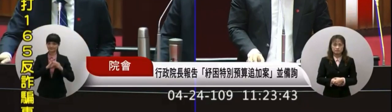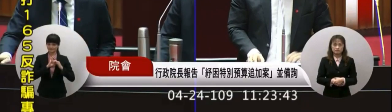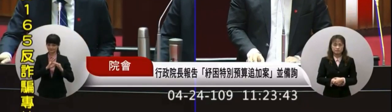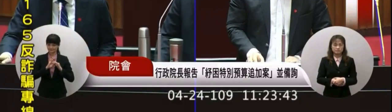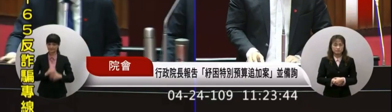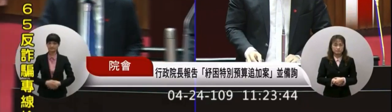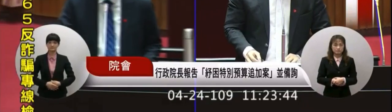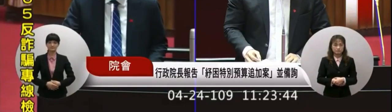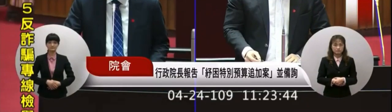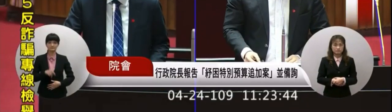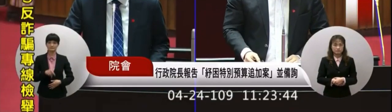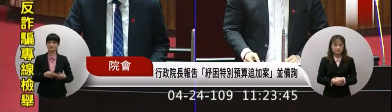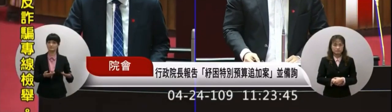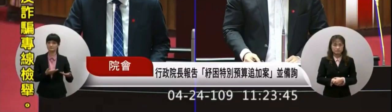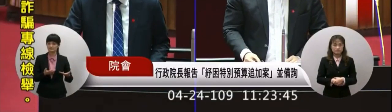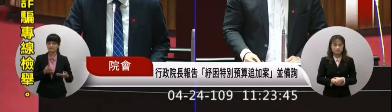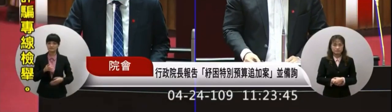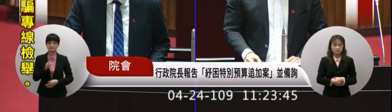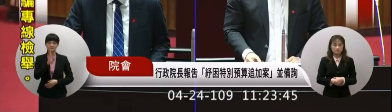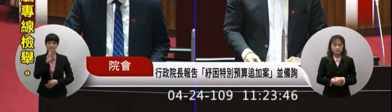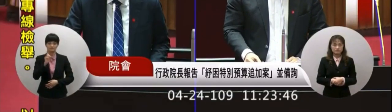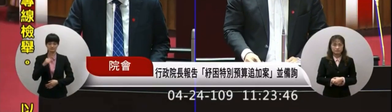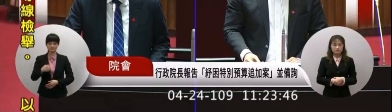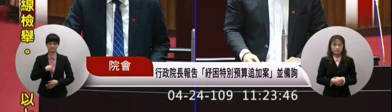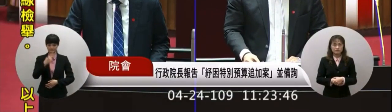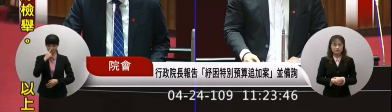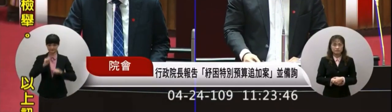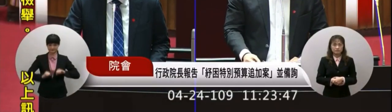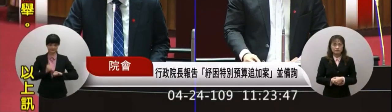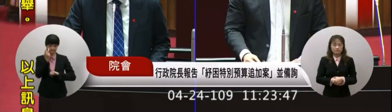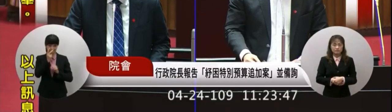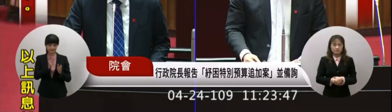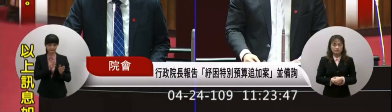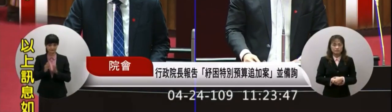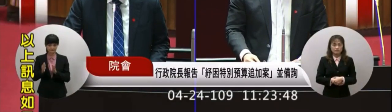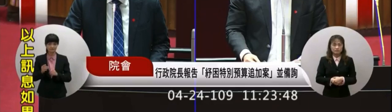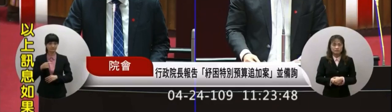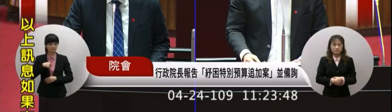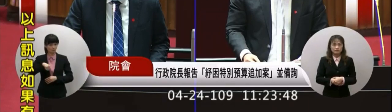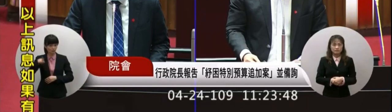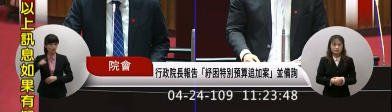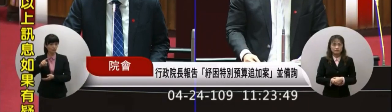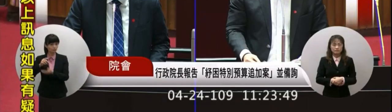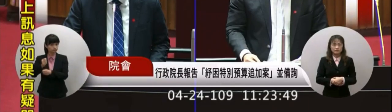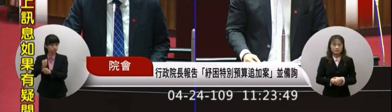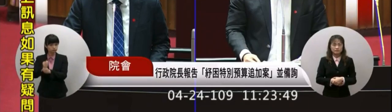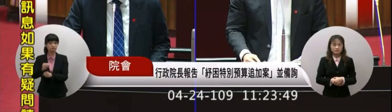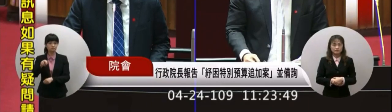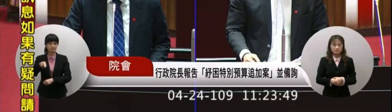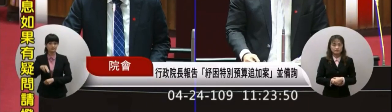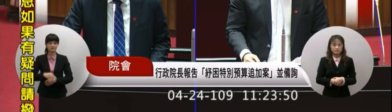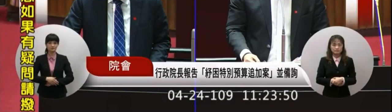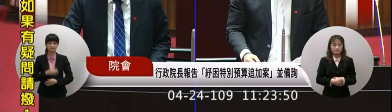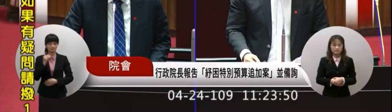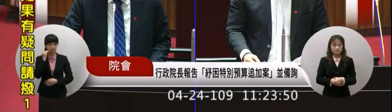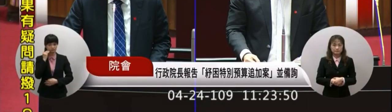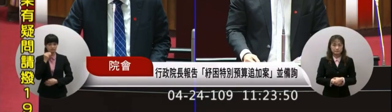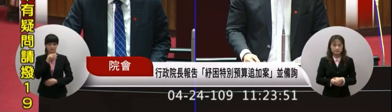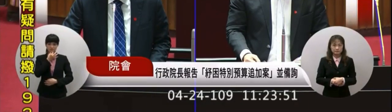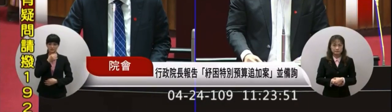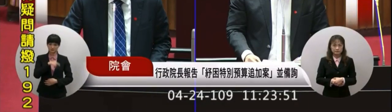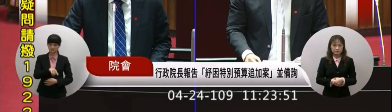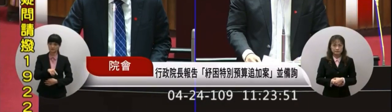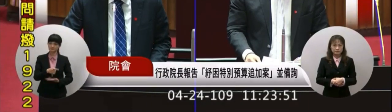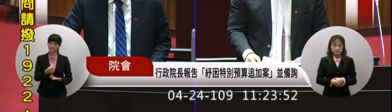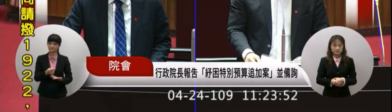这方面是因为伊是自主健康管理。啊，事实上是会当去上班，但是有诶病医想较远，是讲是毋是伊含患者有